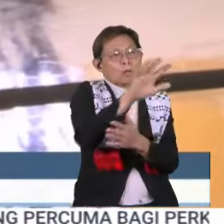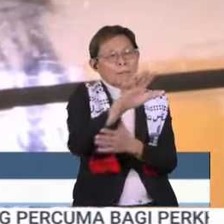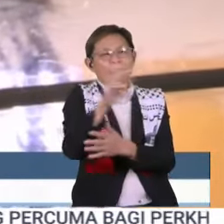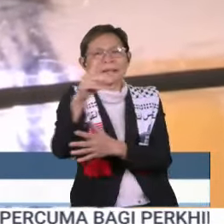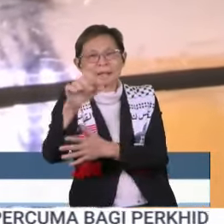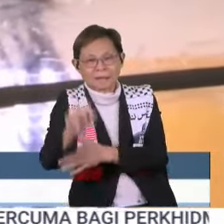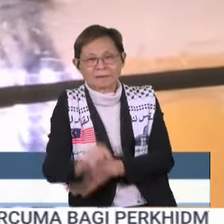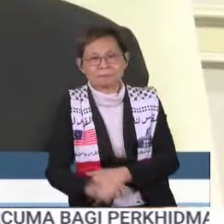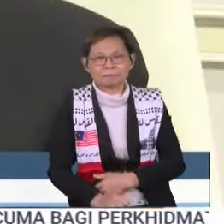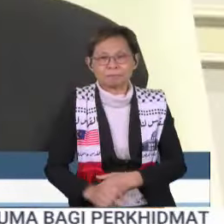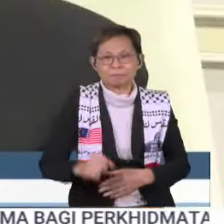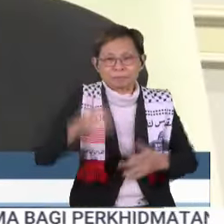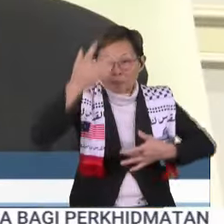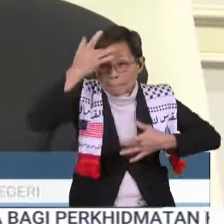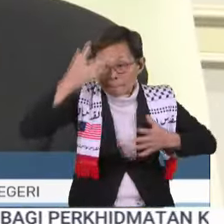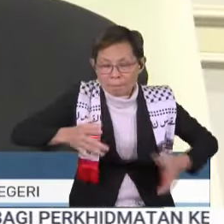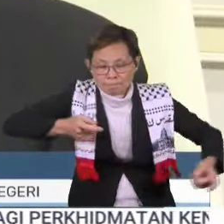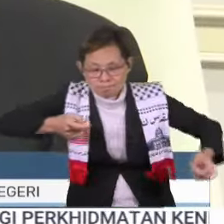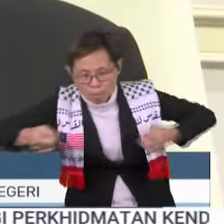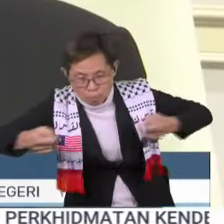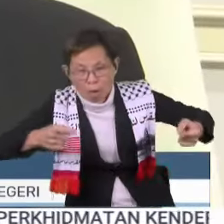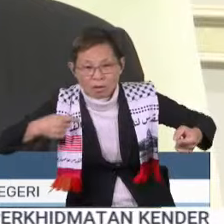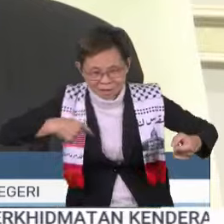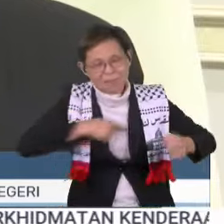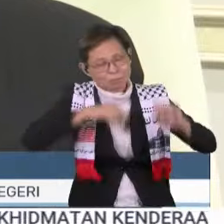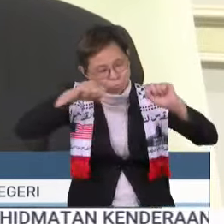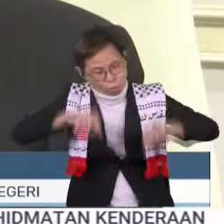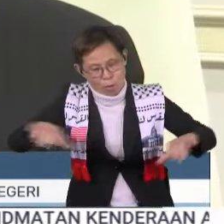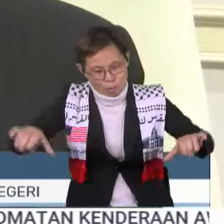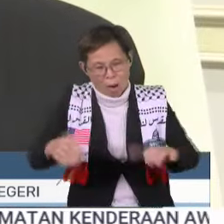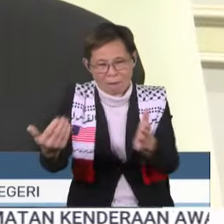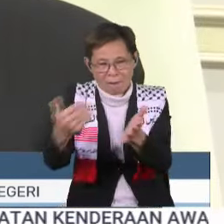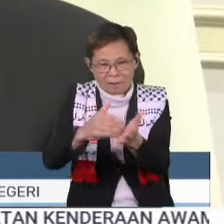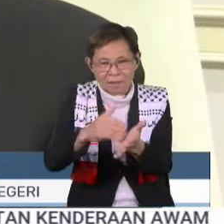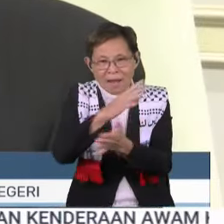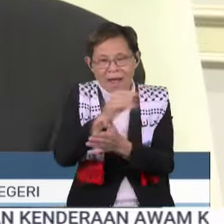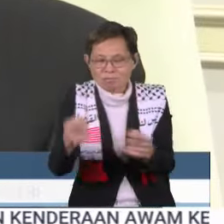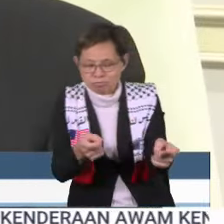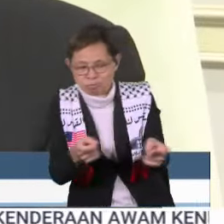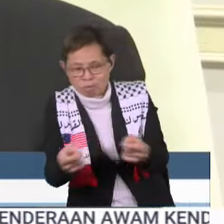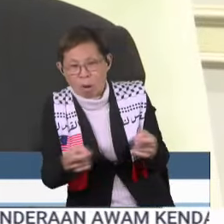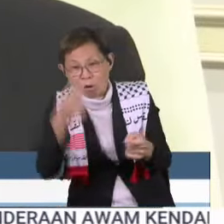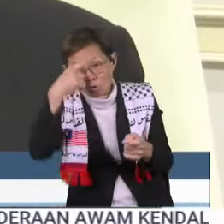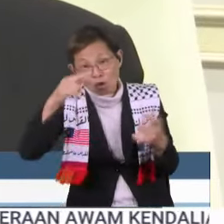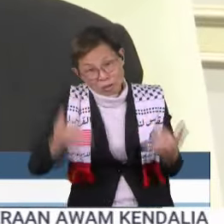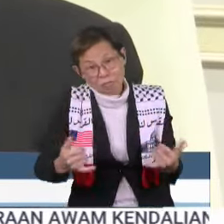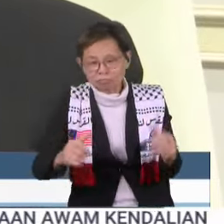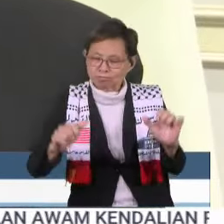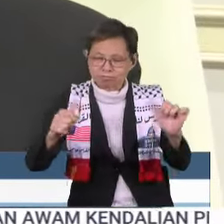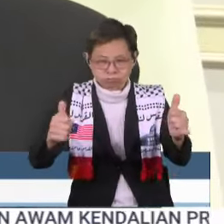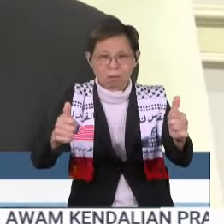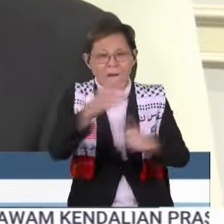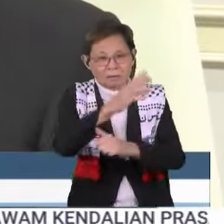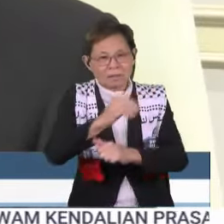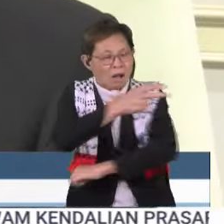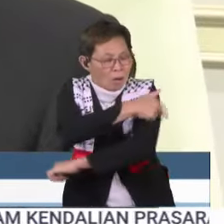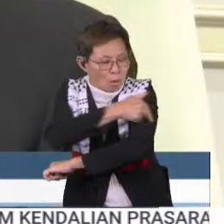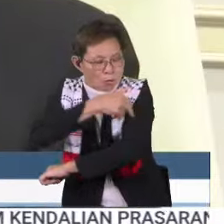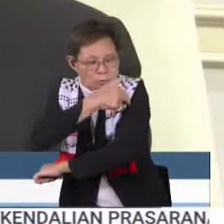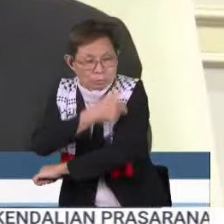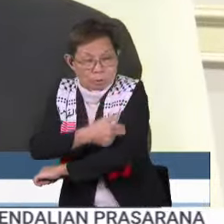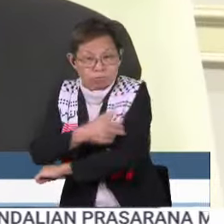However, inpatient management is still within our capacity and manageable for now, and the